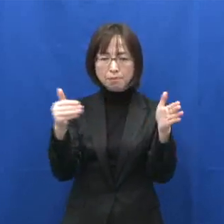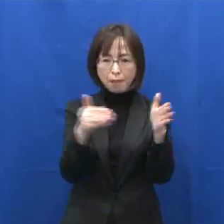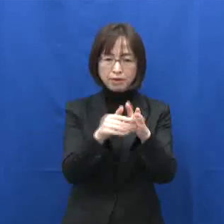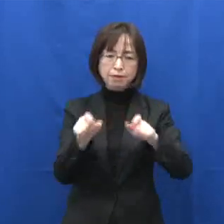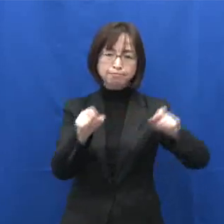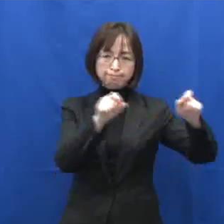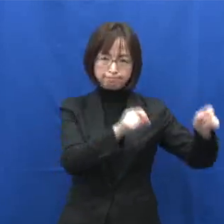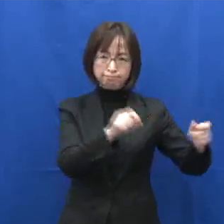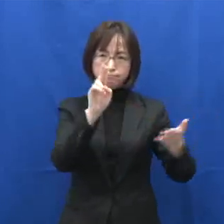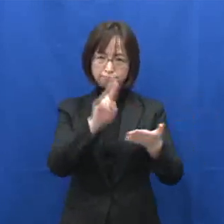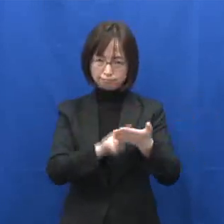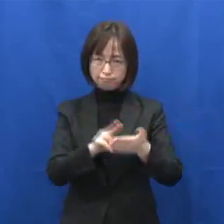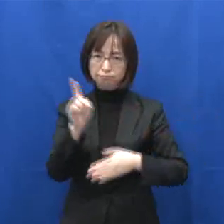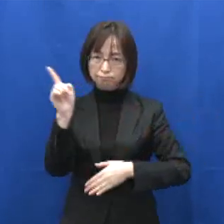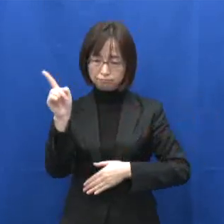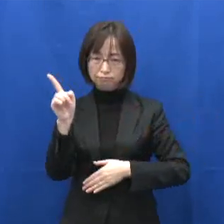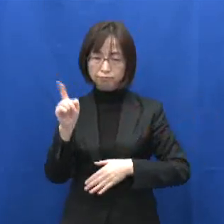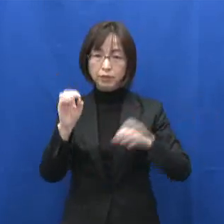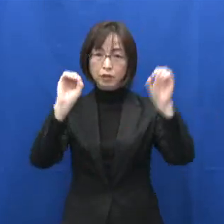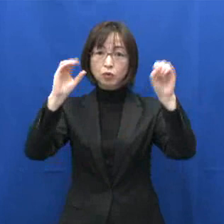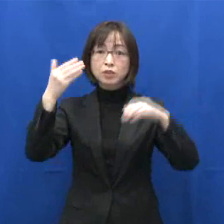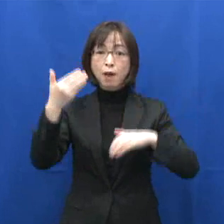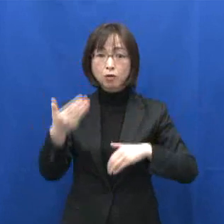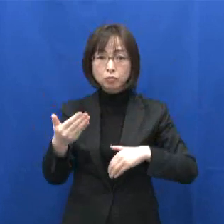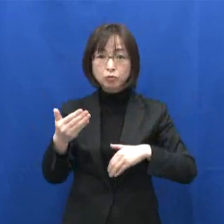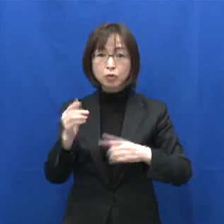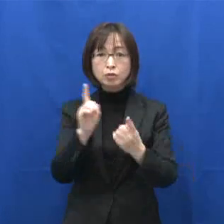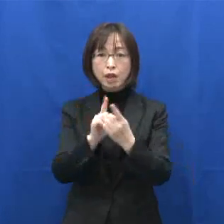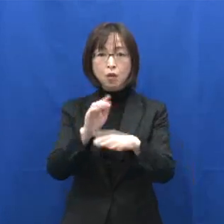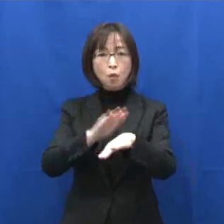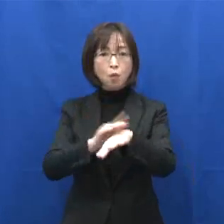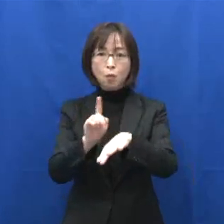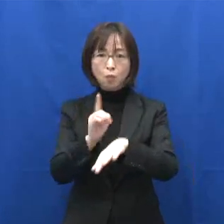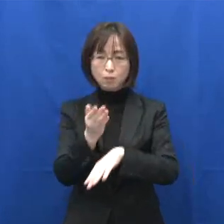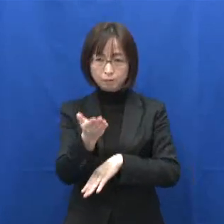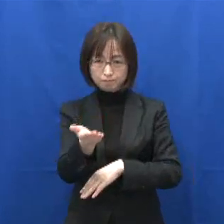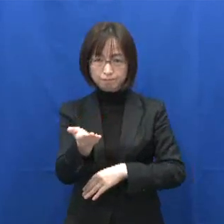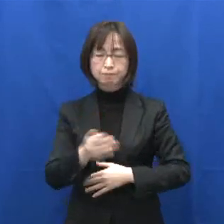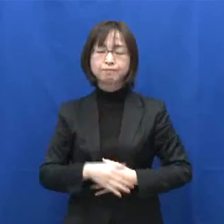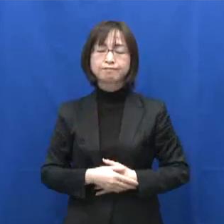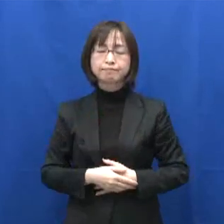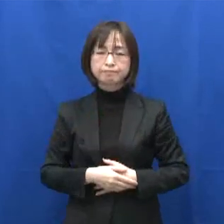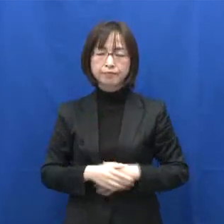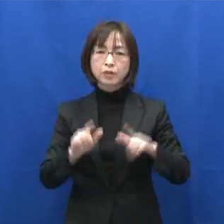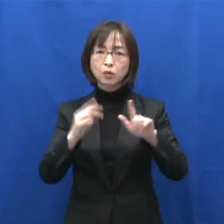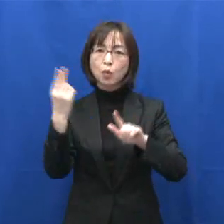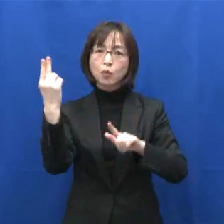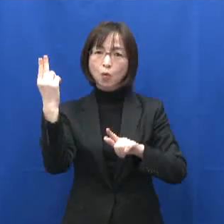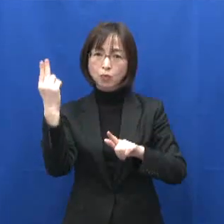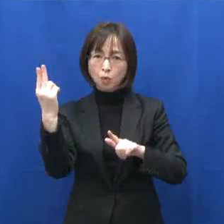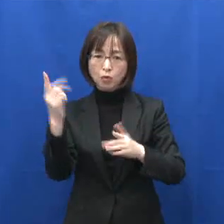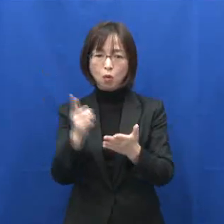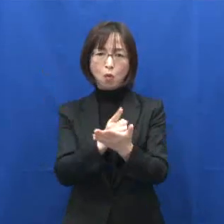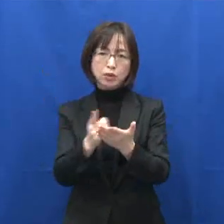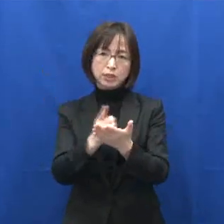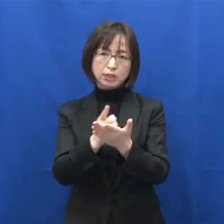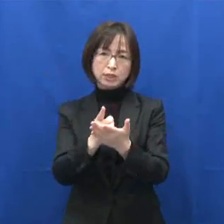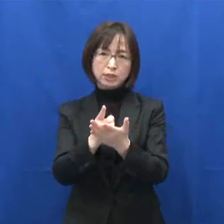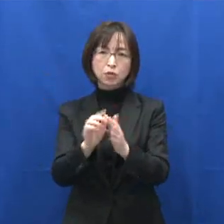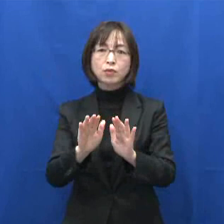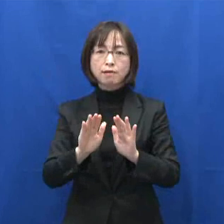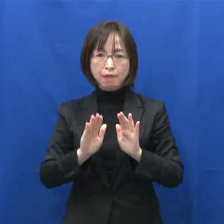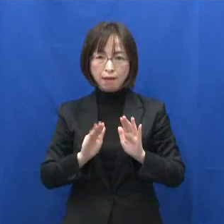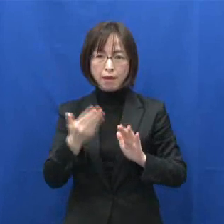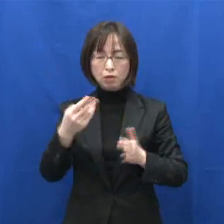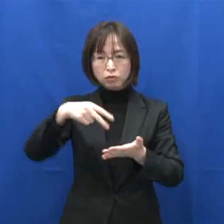しましたけれども、豊島区ではどのような対応を取られるんでしょうか。 東京都の方針を受けまして、